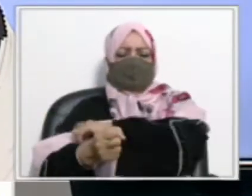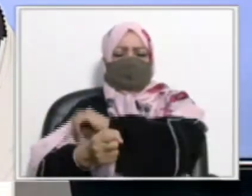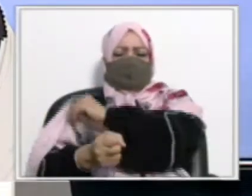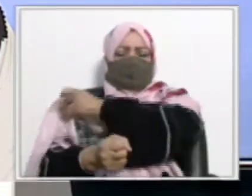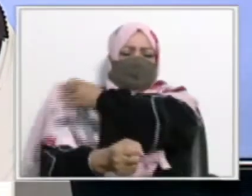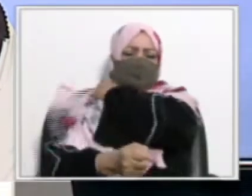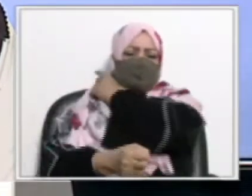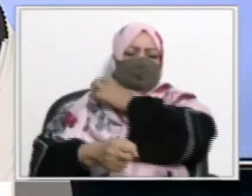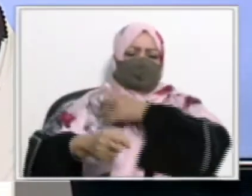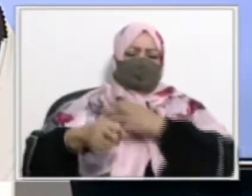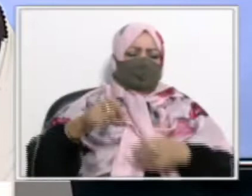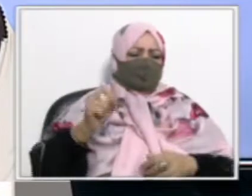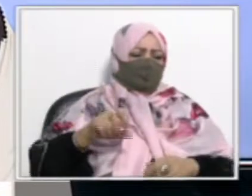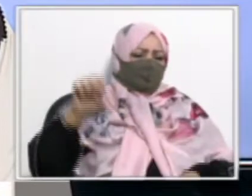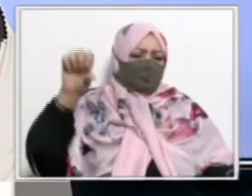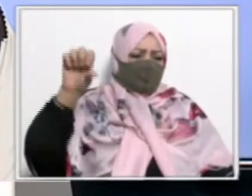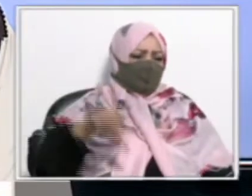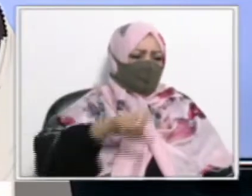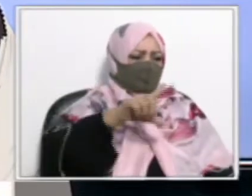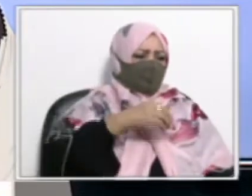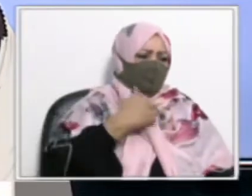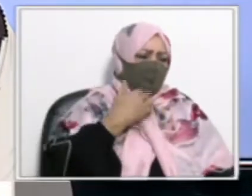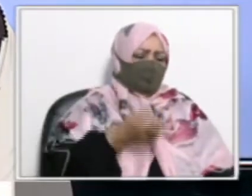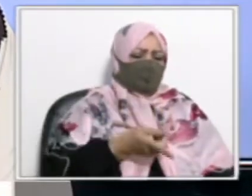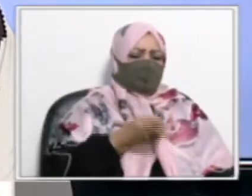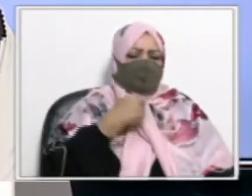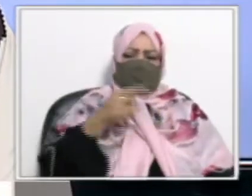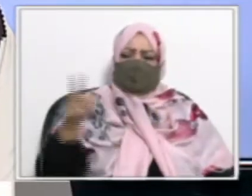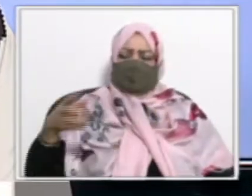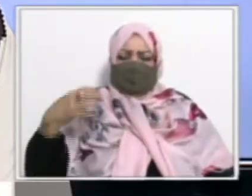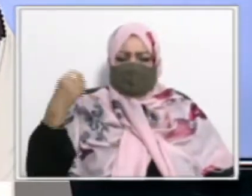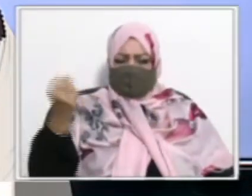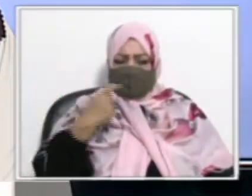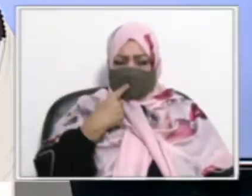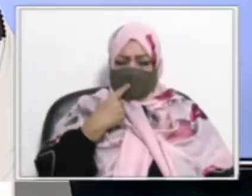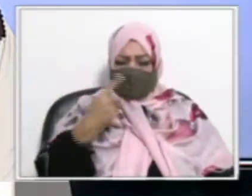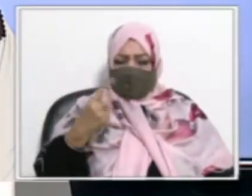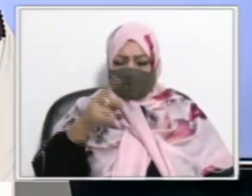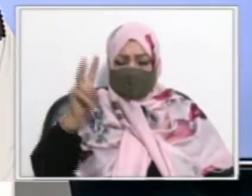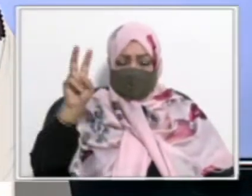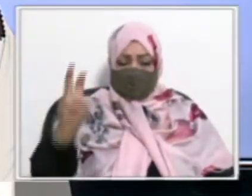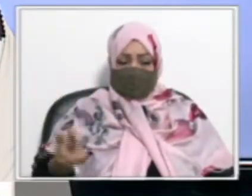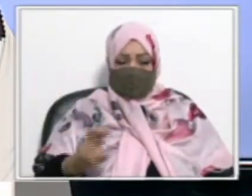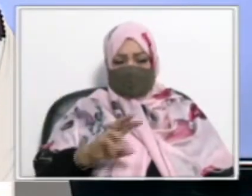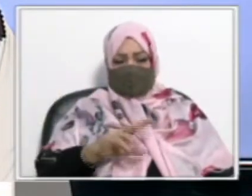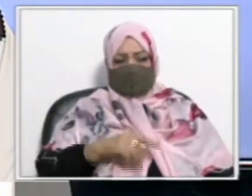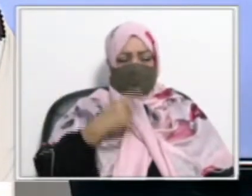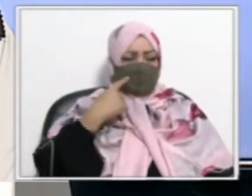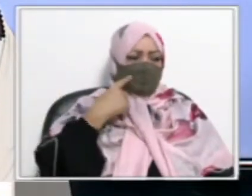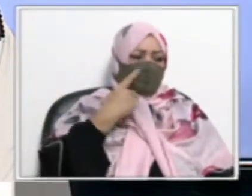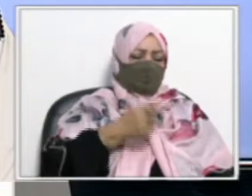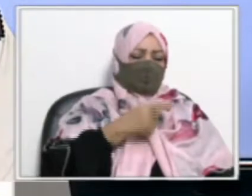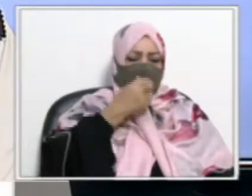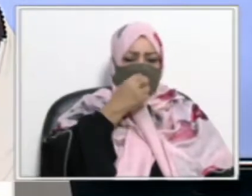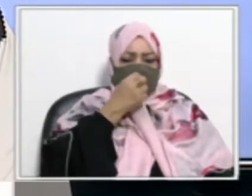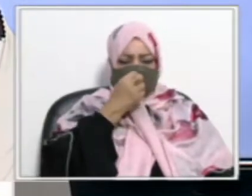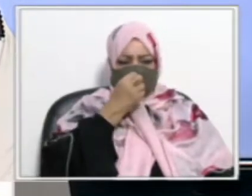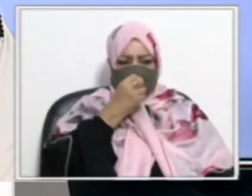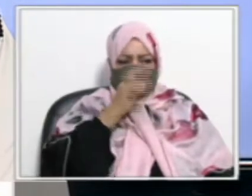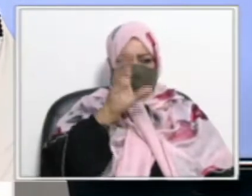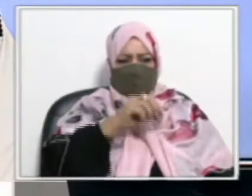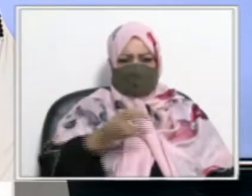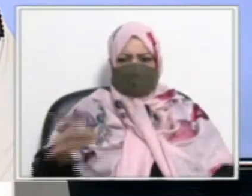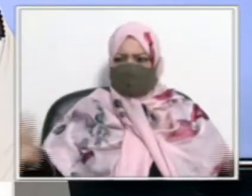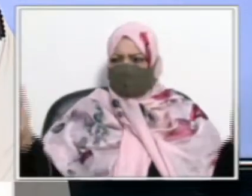أما يحطوها في جلسة واحدة كلها بين المصرف وبين المشتري وبين المعرض كل ذلك، فهذا ليس